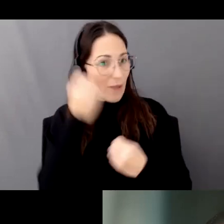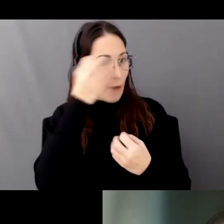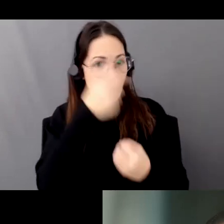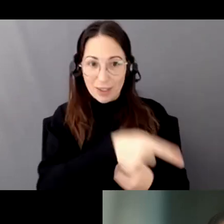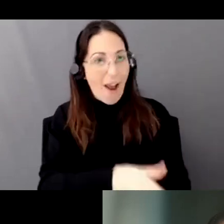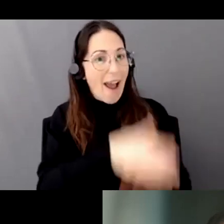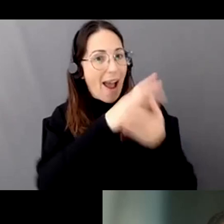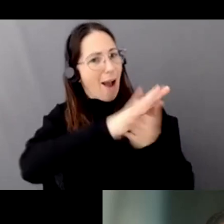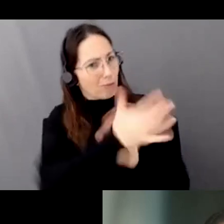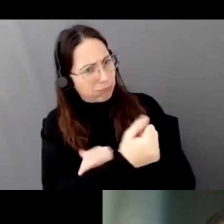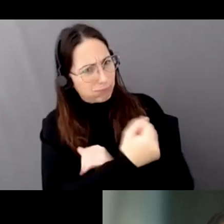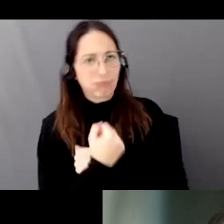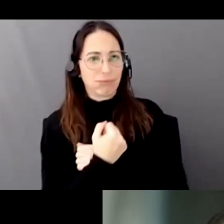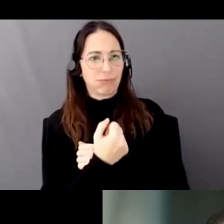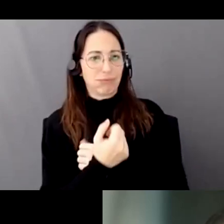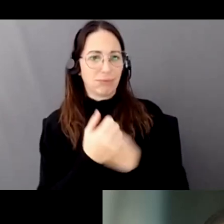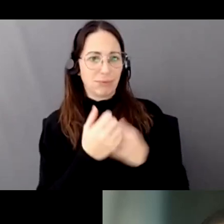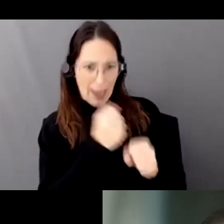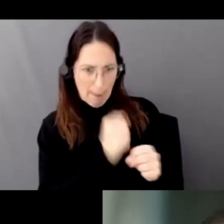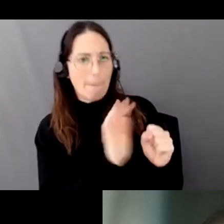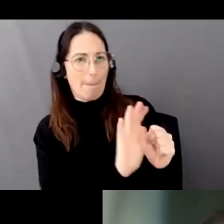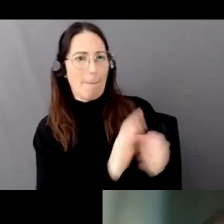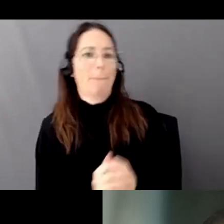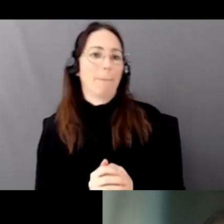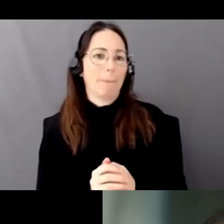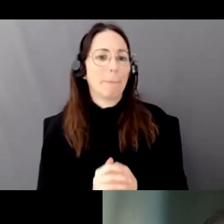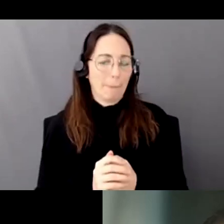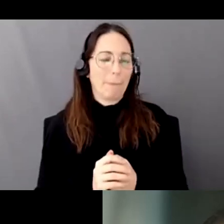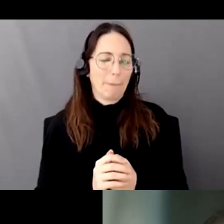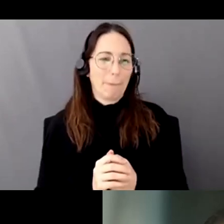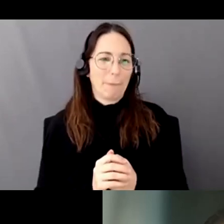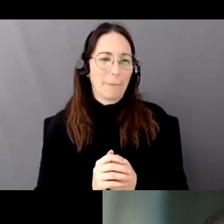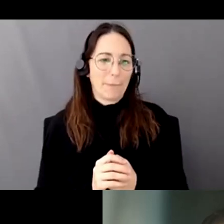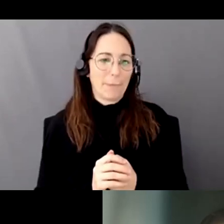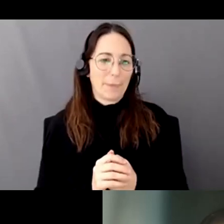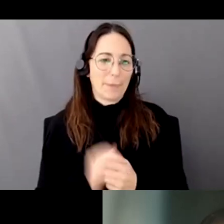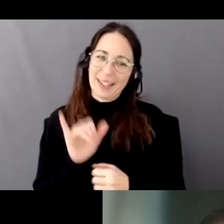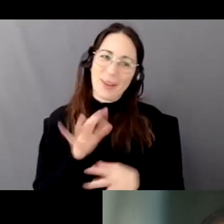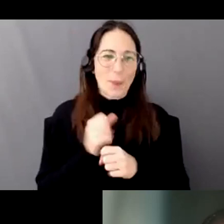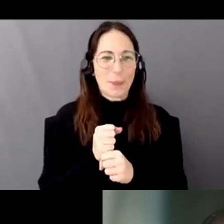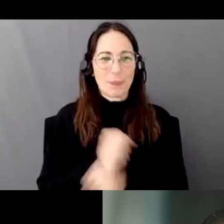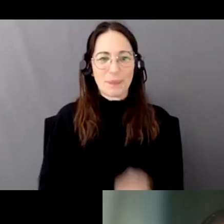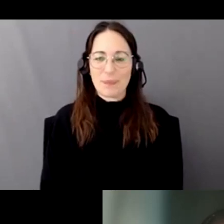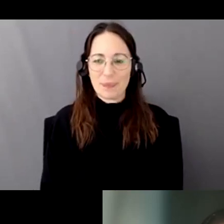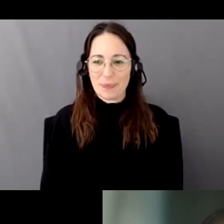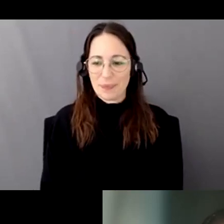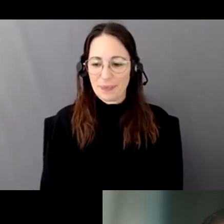à renforcer, leurs capacités. Donc, c'est un peu ça.